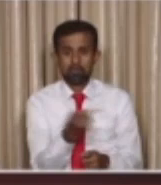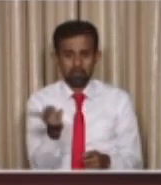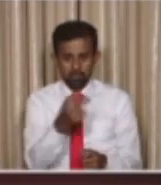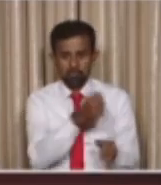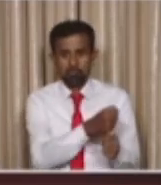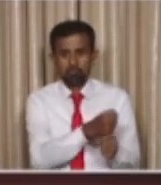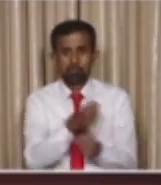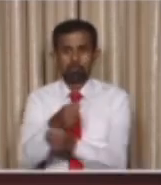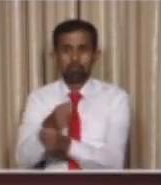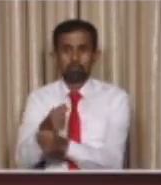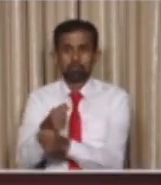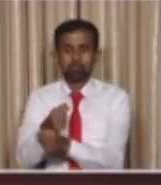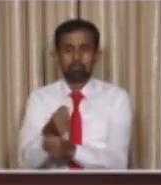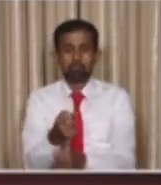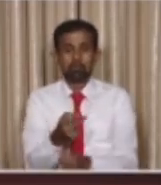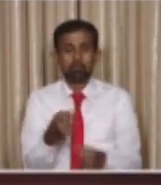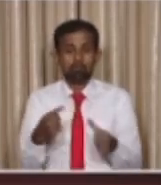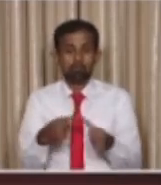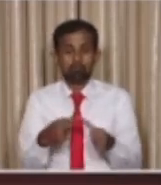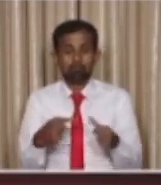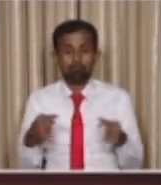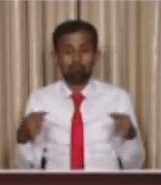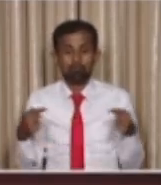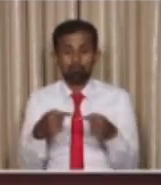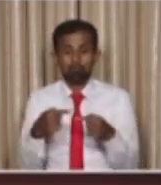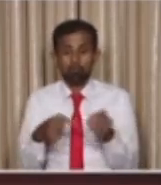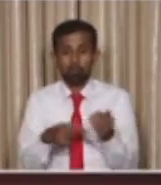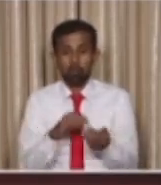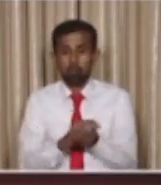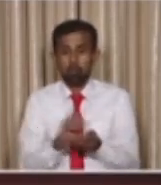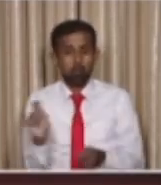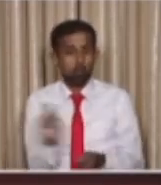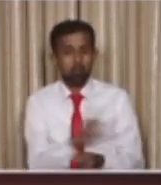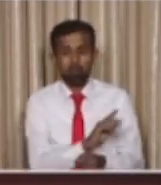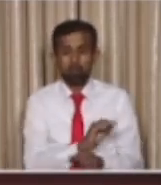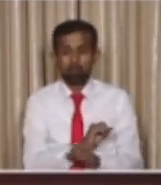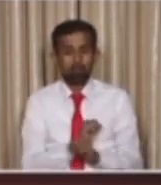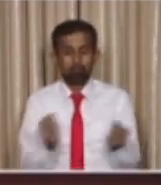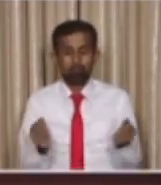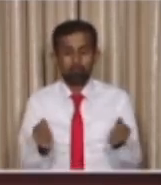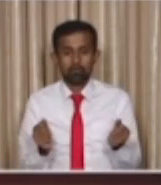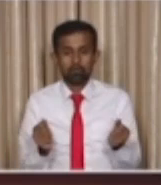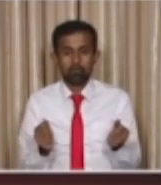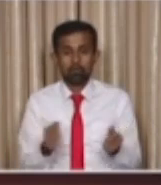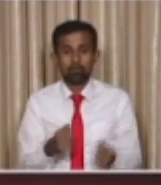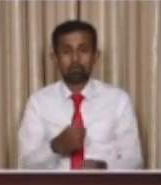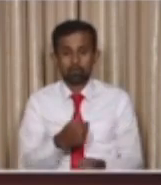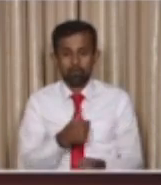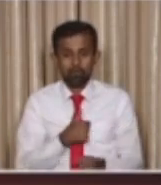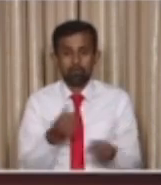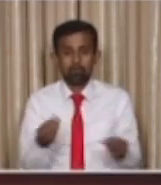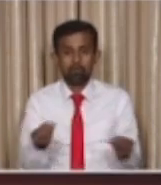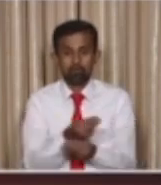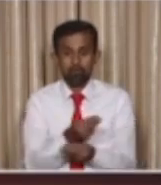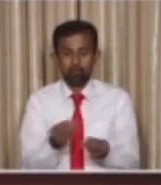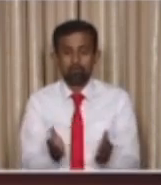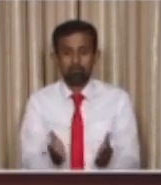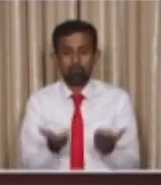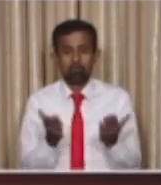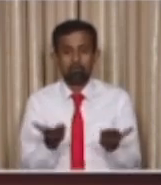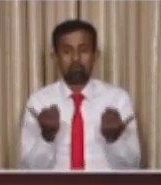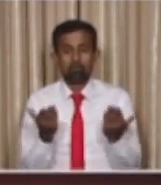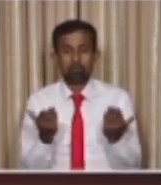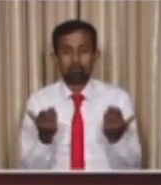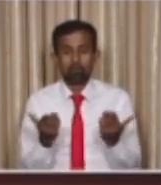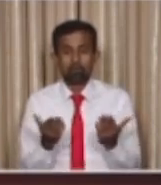ආයතන. වරාය අධිකාරියෙන් භාණ්ඩාගාරයට ගෙවනව නෙවෙයි. මේ එකඟතාවයේ ඇති කරගෙන තිබෙන්නේ